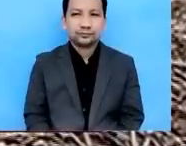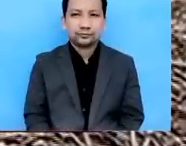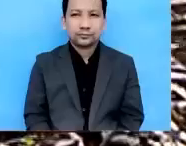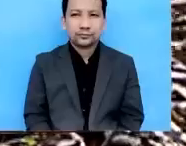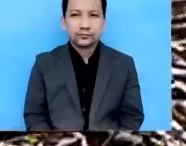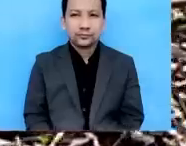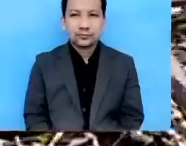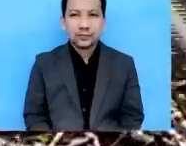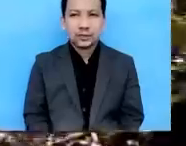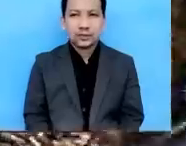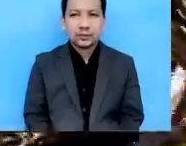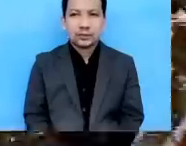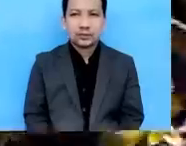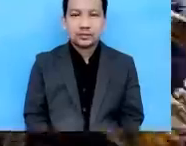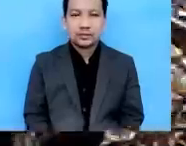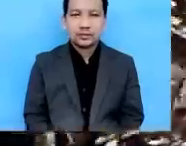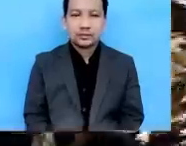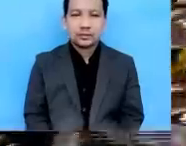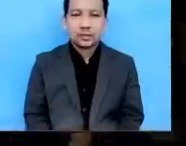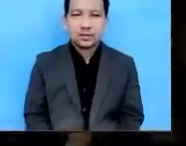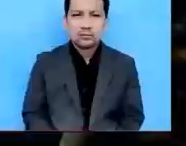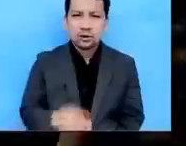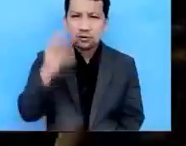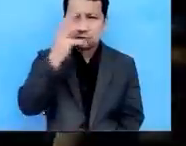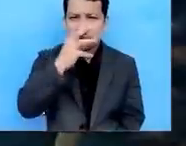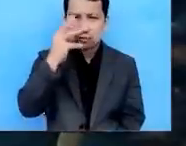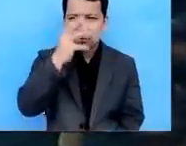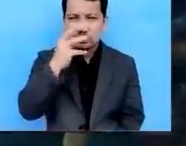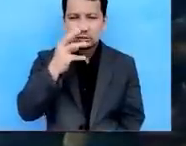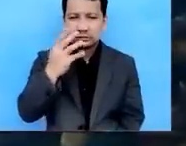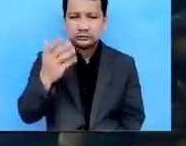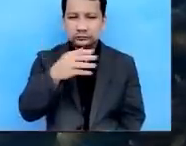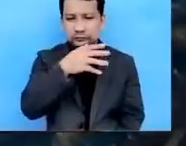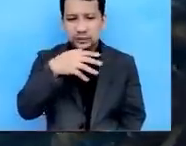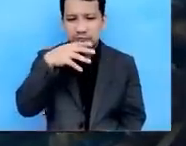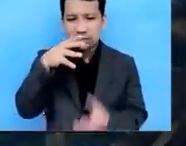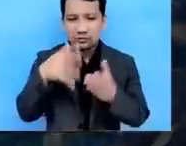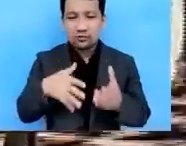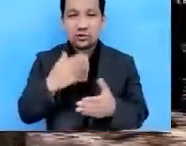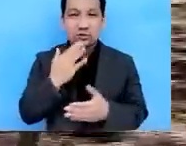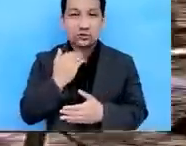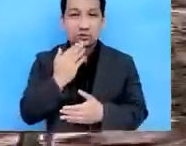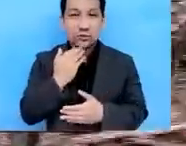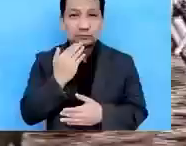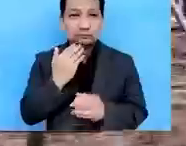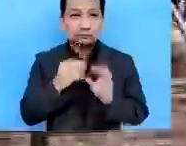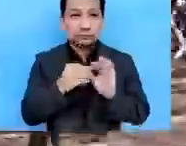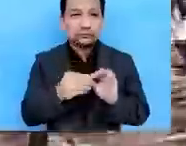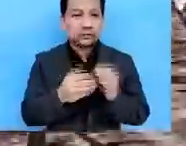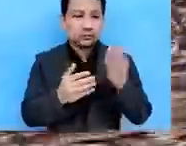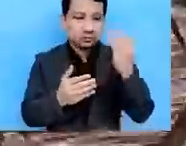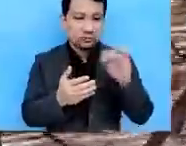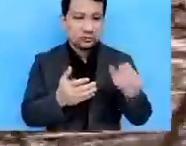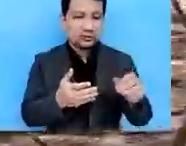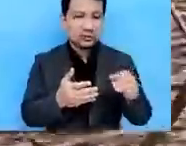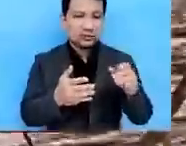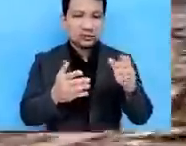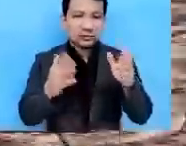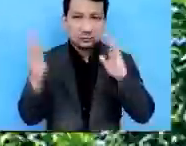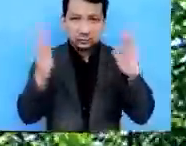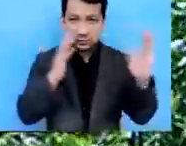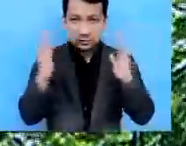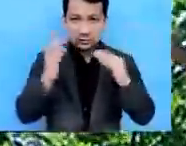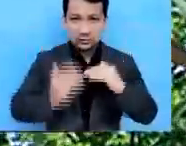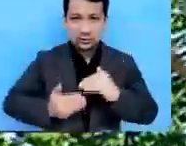Ikinababahala ngayon ng ilang sugarcane farmers ang epekto nito sa kanilang ani. Yan ay lalo't nagsabi na ang pag-asa na mas mataas